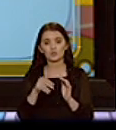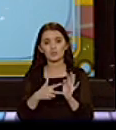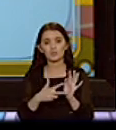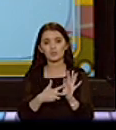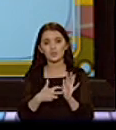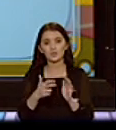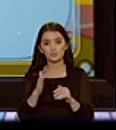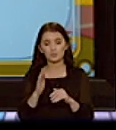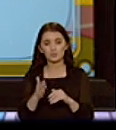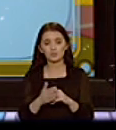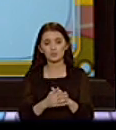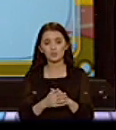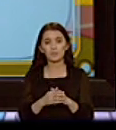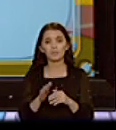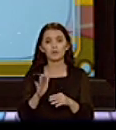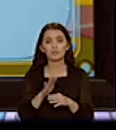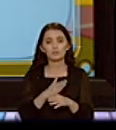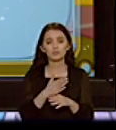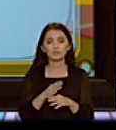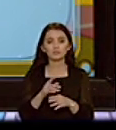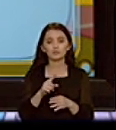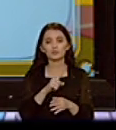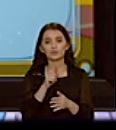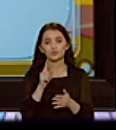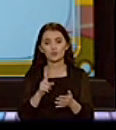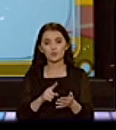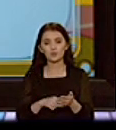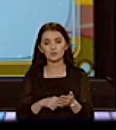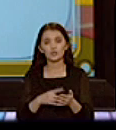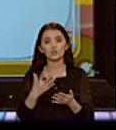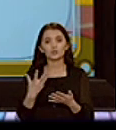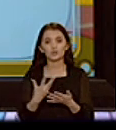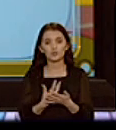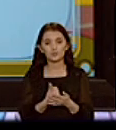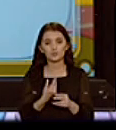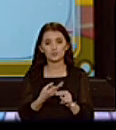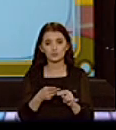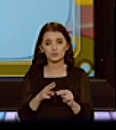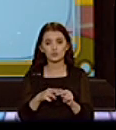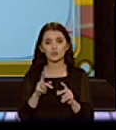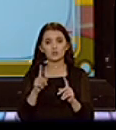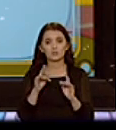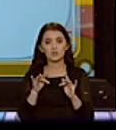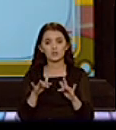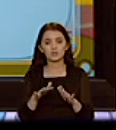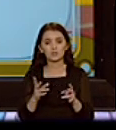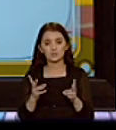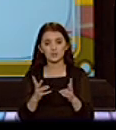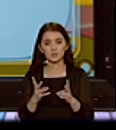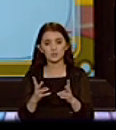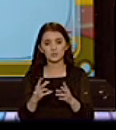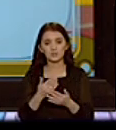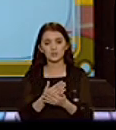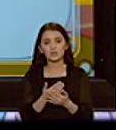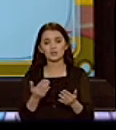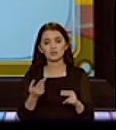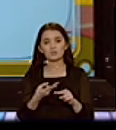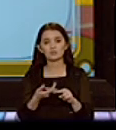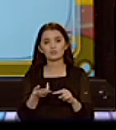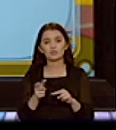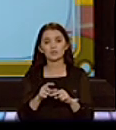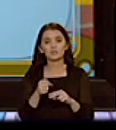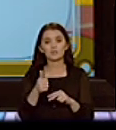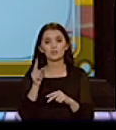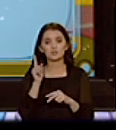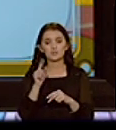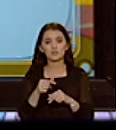16800 ga teng. Bo'linuvchi noma'lum. Bo'linuvchini topish uchun nima qilish kerakligini siz juda yaxshi